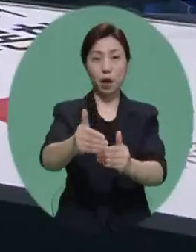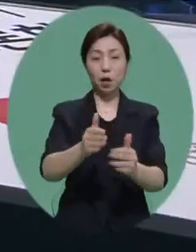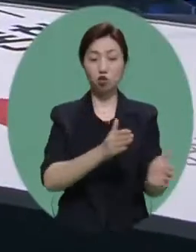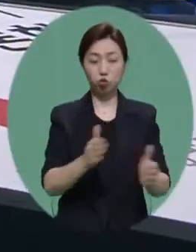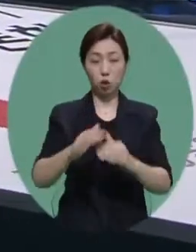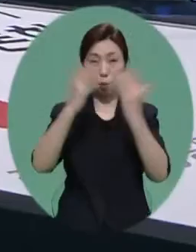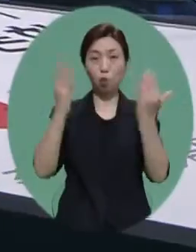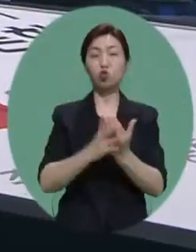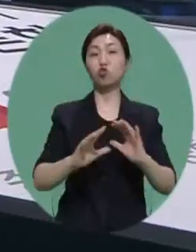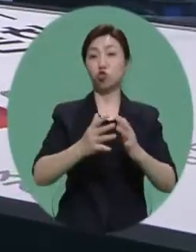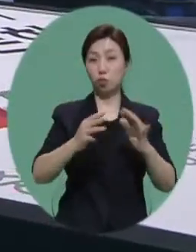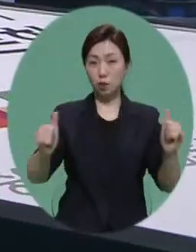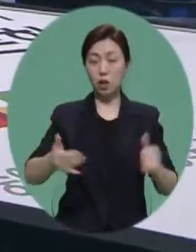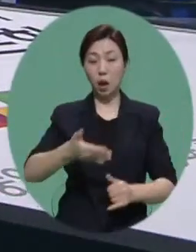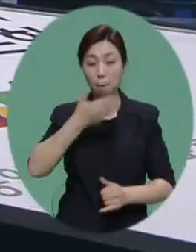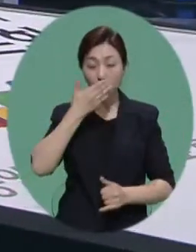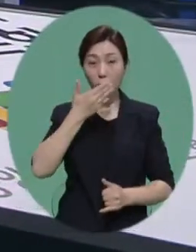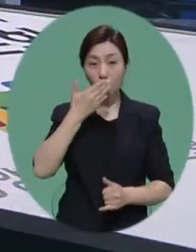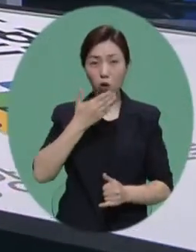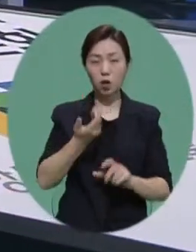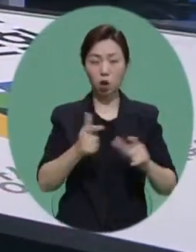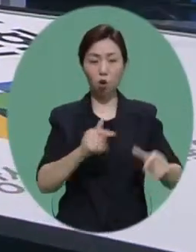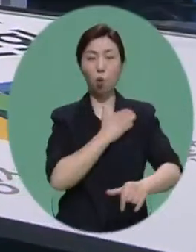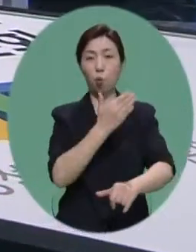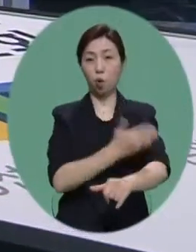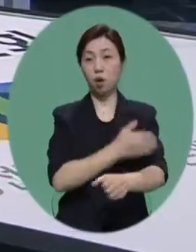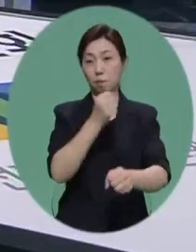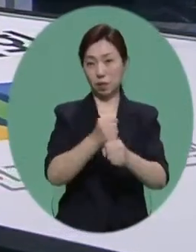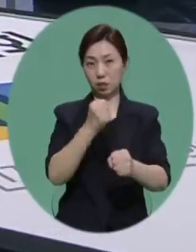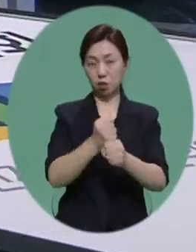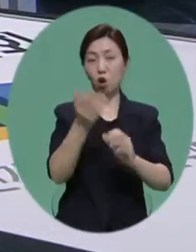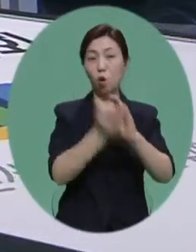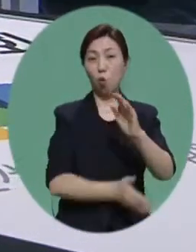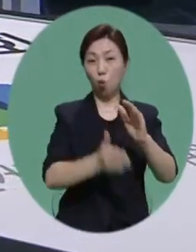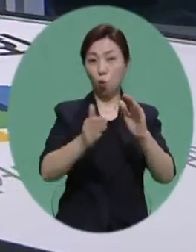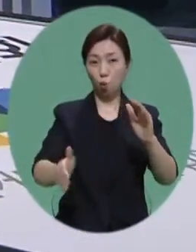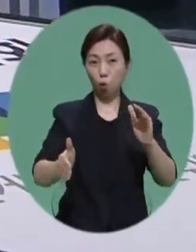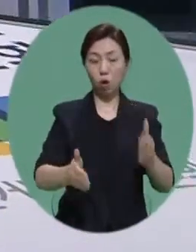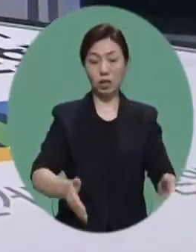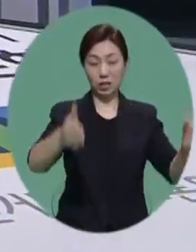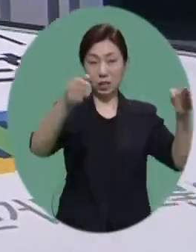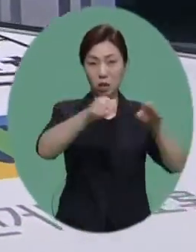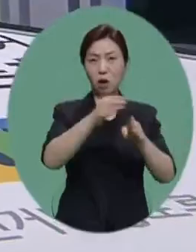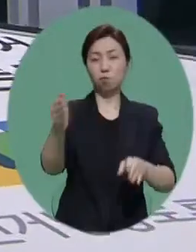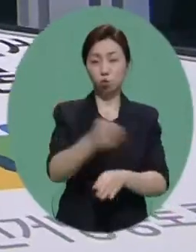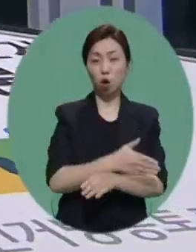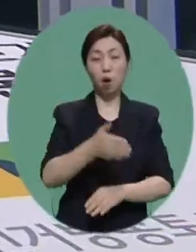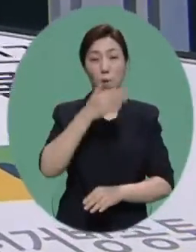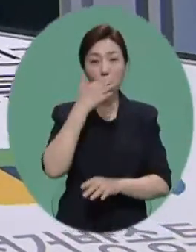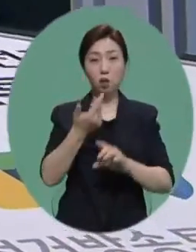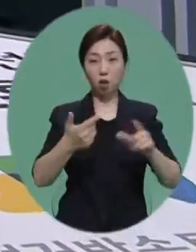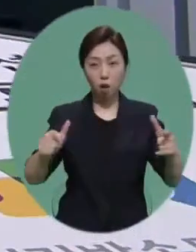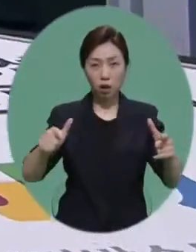제공해 제정 해서 00 그냐 부터 어 지역의 먹거리를 실험 하도록 하겠습니다 농민을 어 중